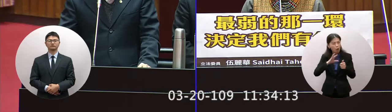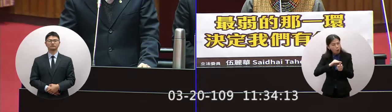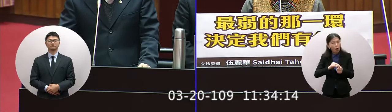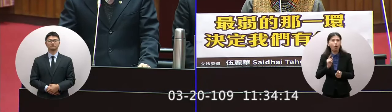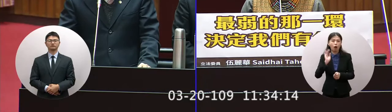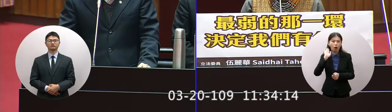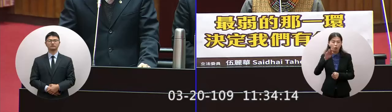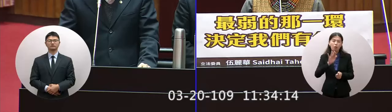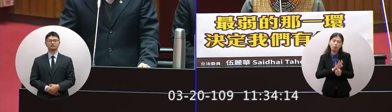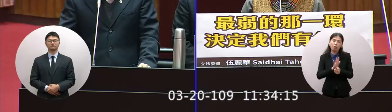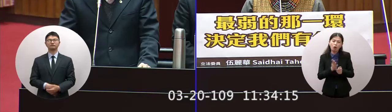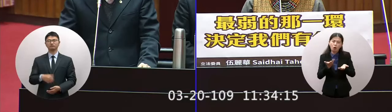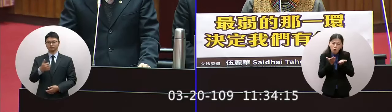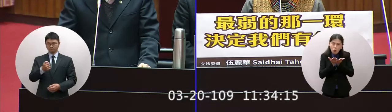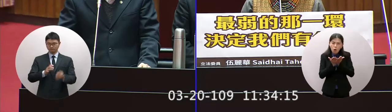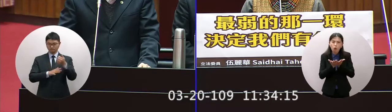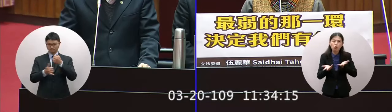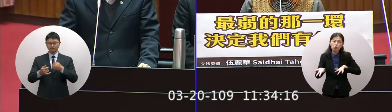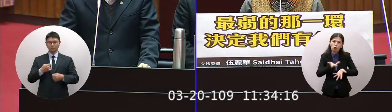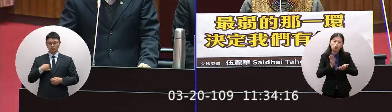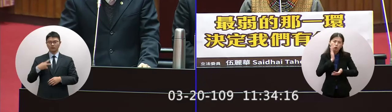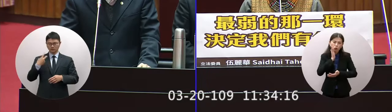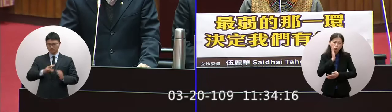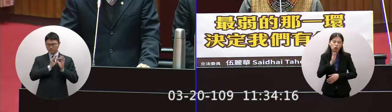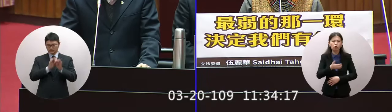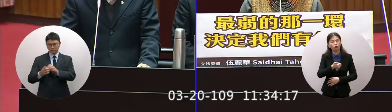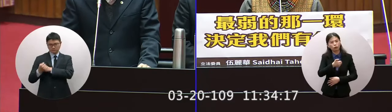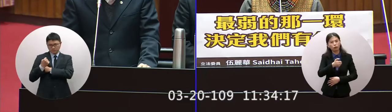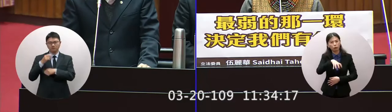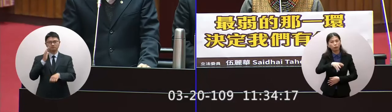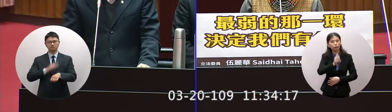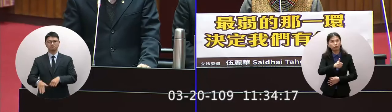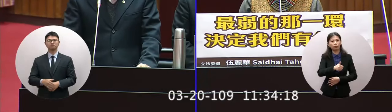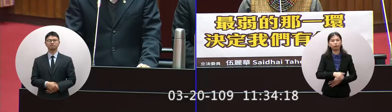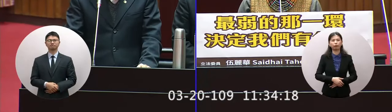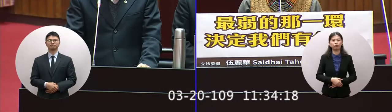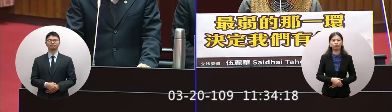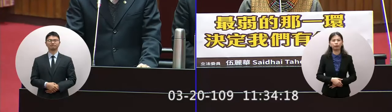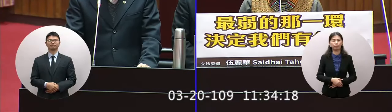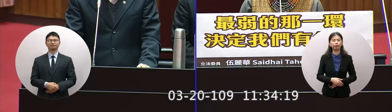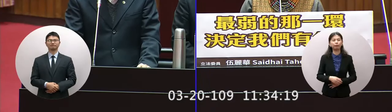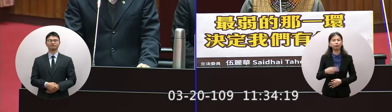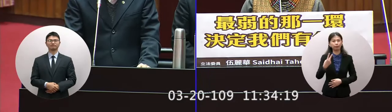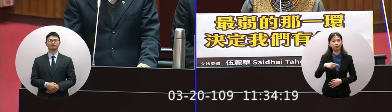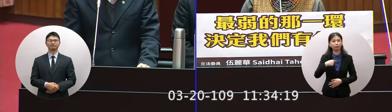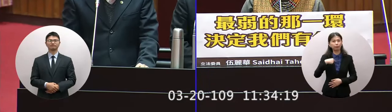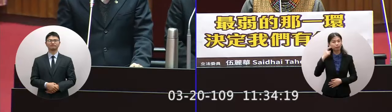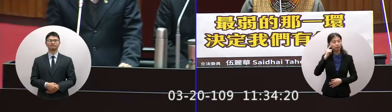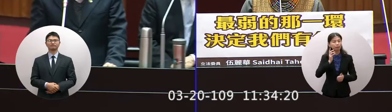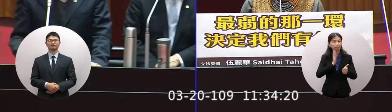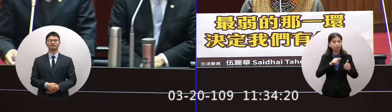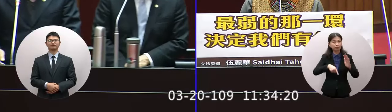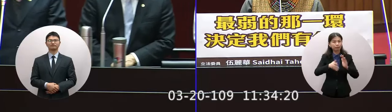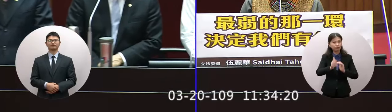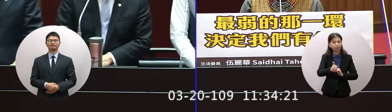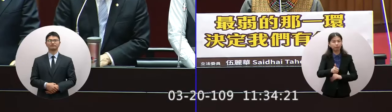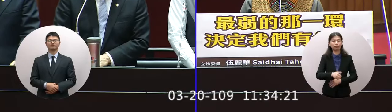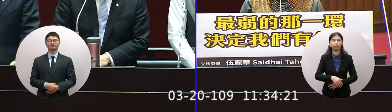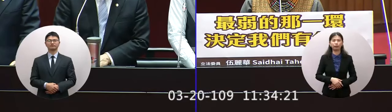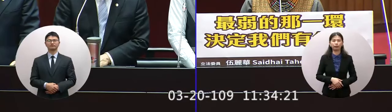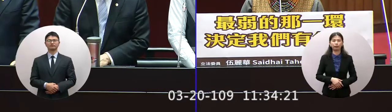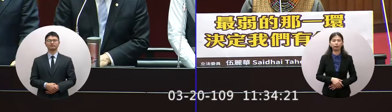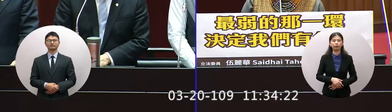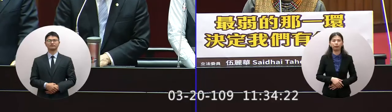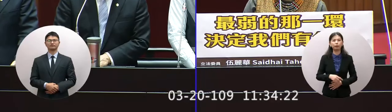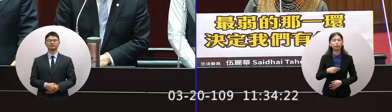哈。谢谢我们的， 谢谢我们往这个方向再持续努力中。 谢谢我们的部长，好，谢谢。那我想院长，我在这个地方也